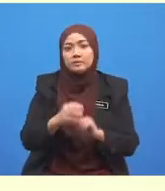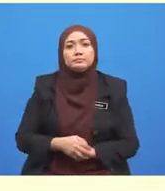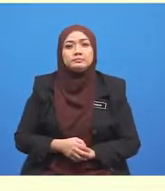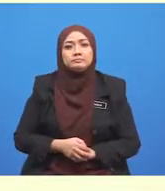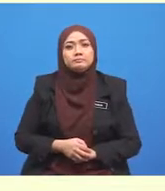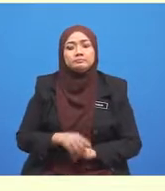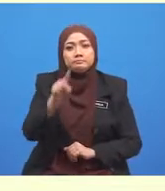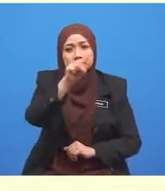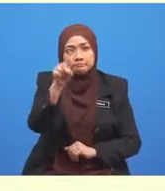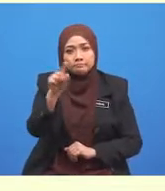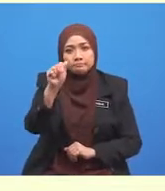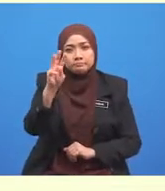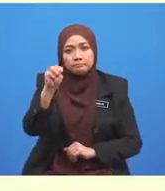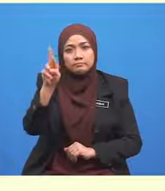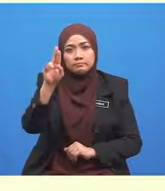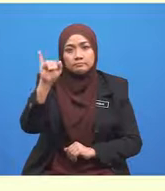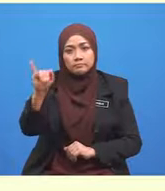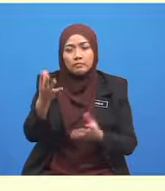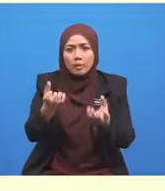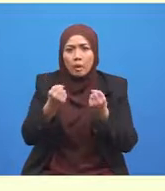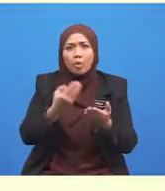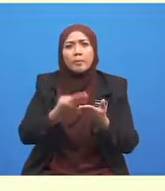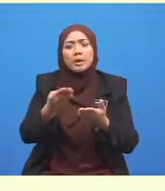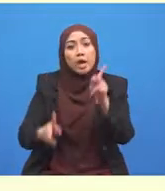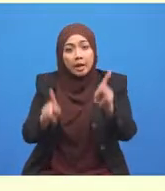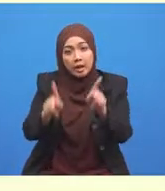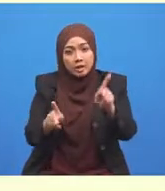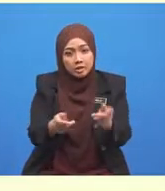Zamri ingin membeli permainan kereta kawalan jauh.